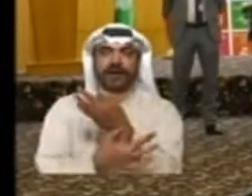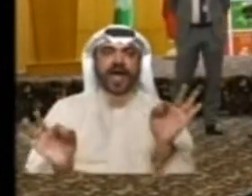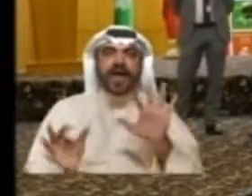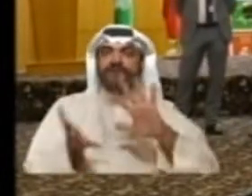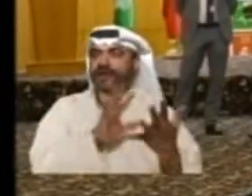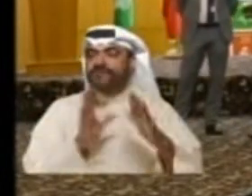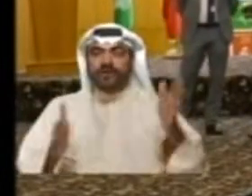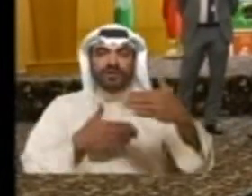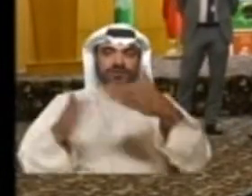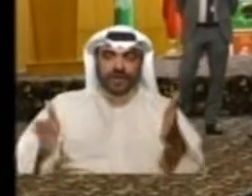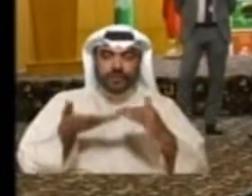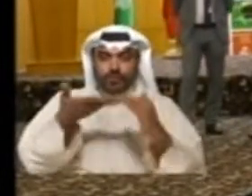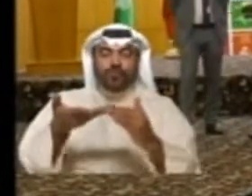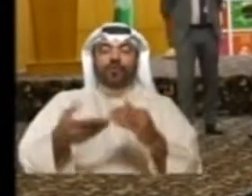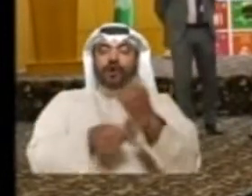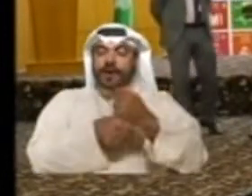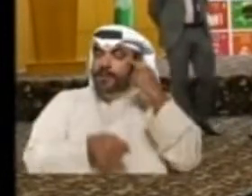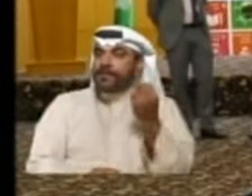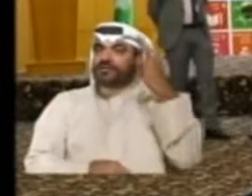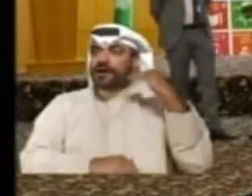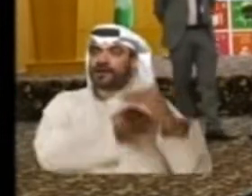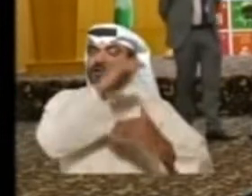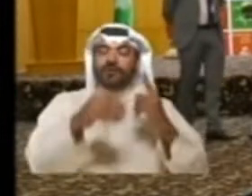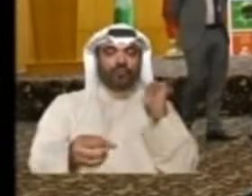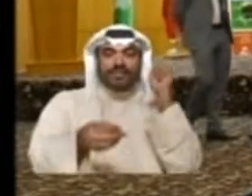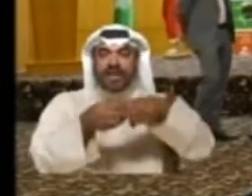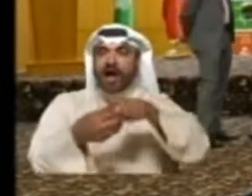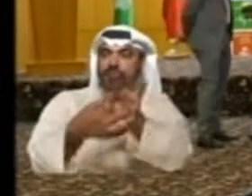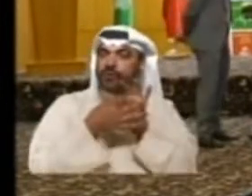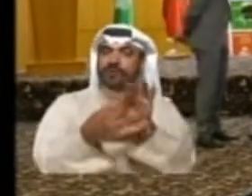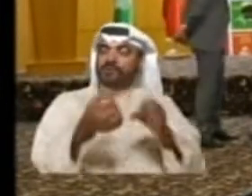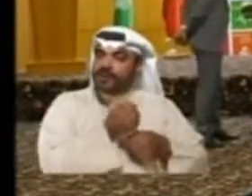الاجتماعية العرب في تكريس هذا التوجه وهذا المشي في الخطط